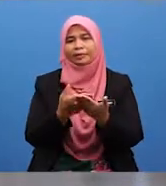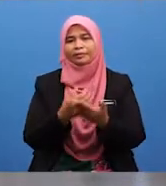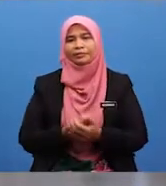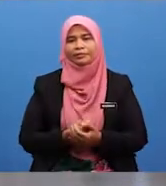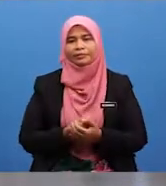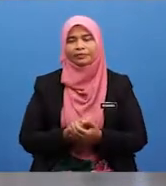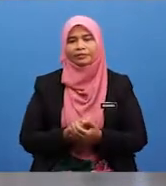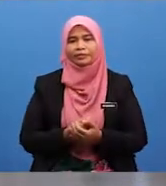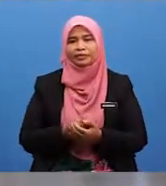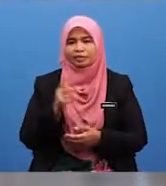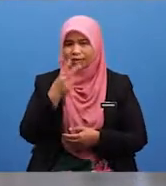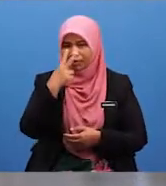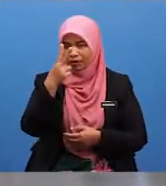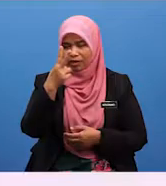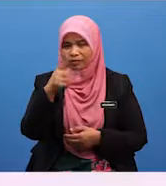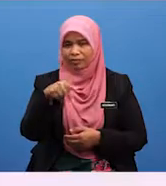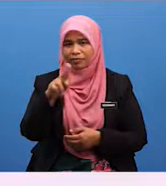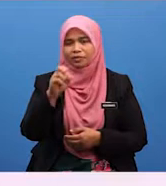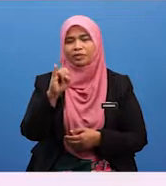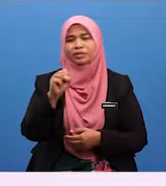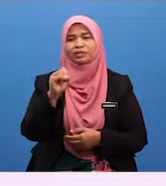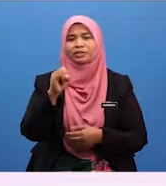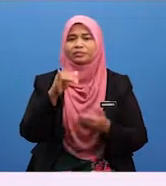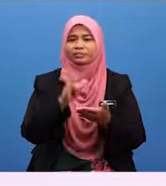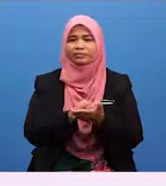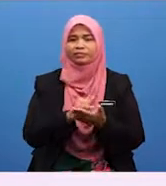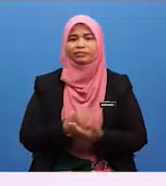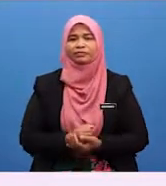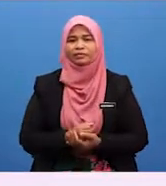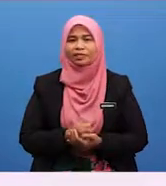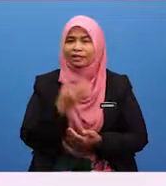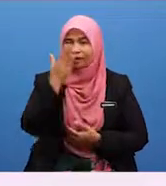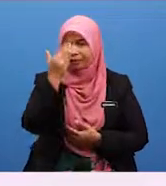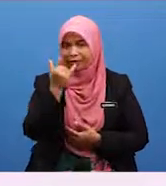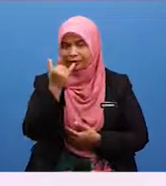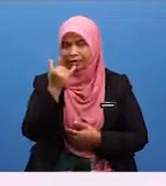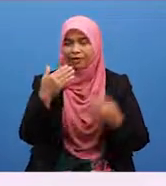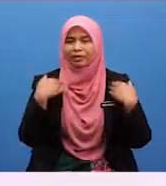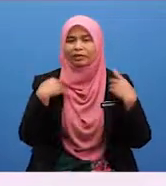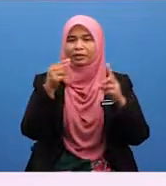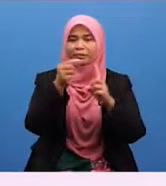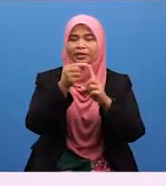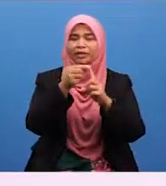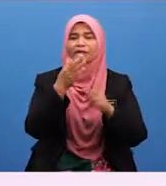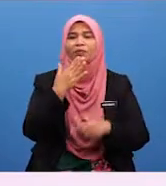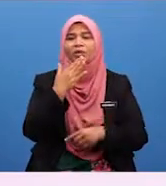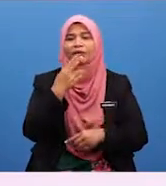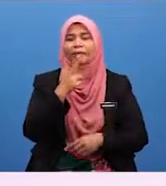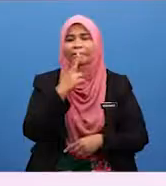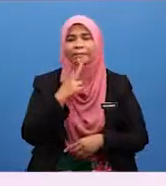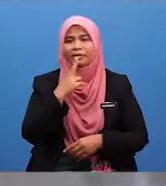kita perhatikan puisi tersebut. Kenapa ya murid-murid? Ada perkataan diwarnakan